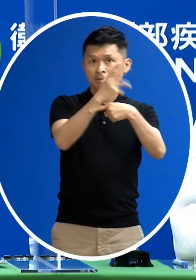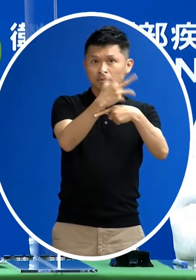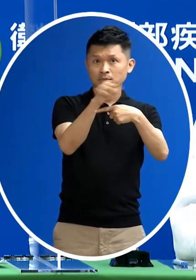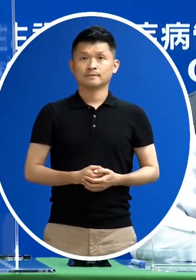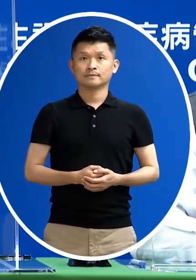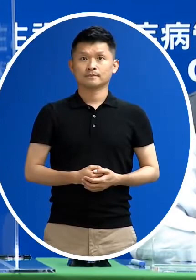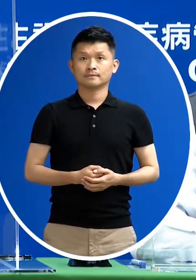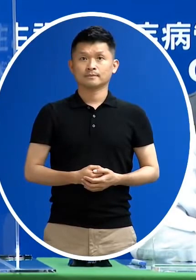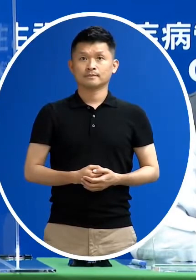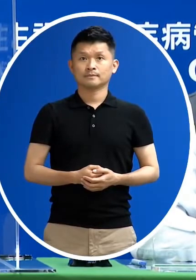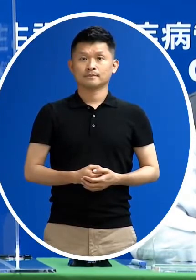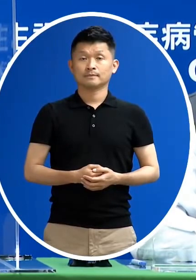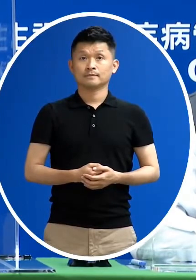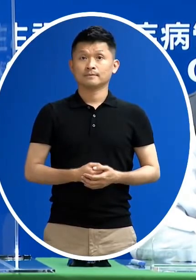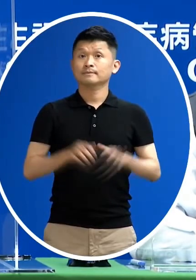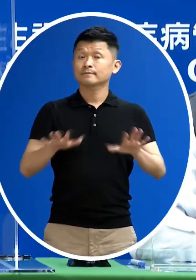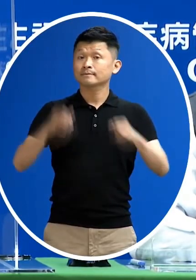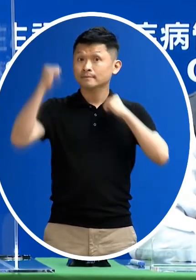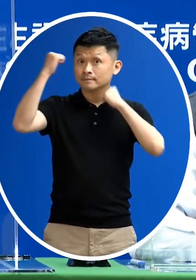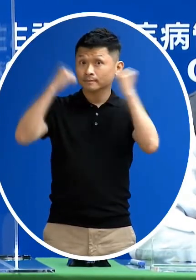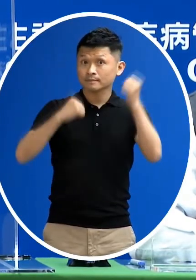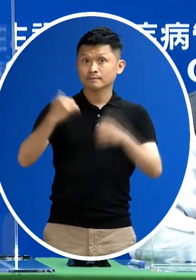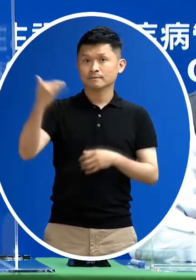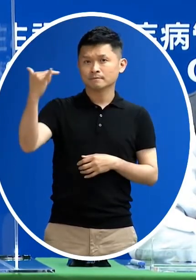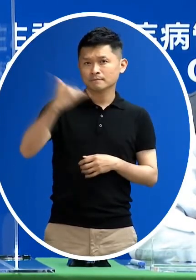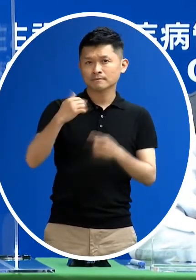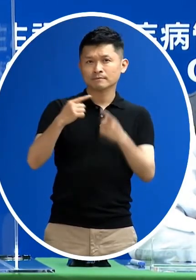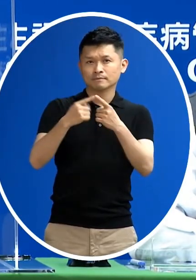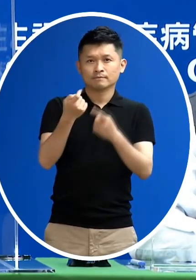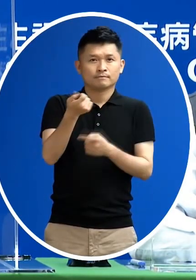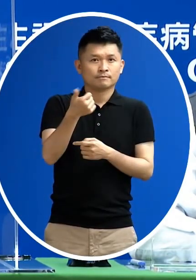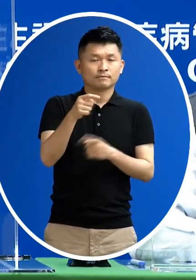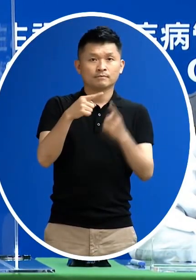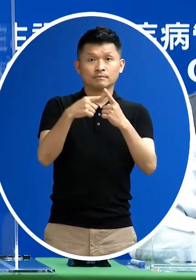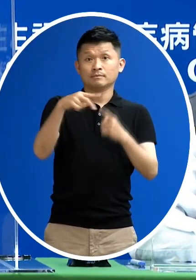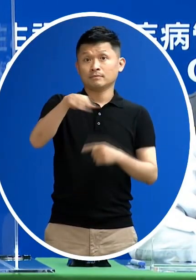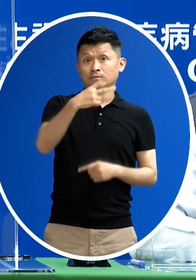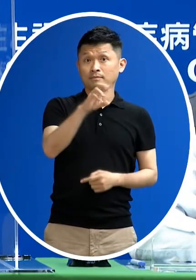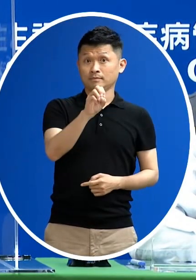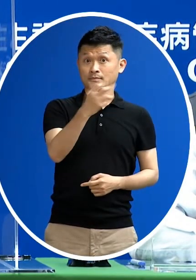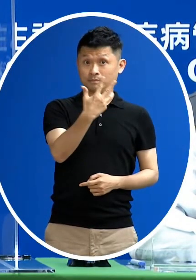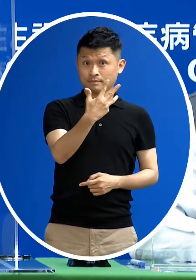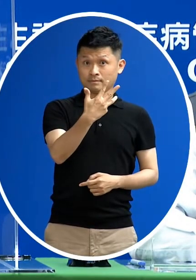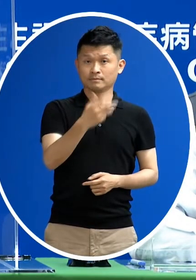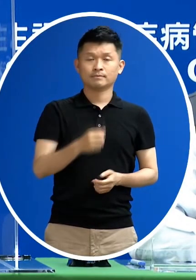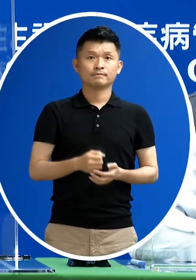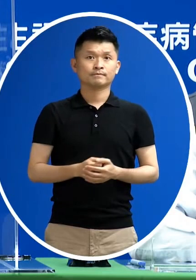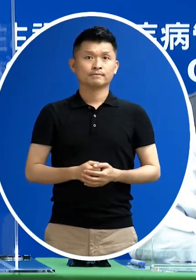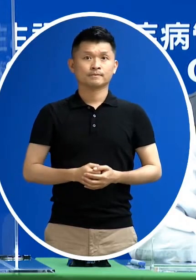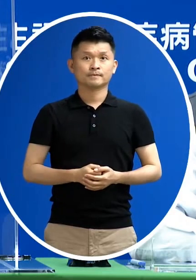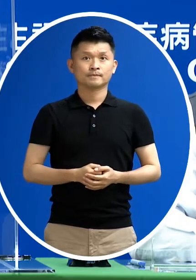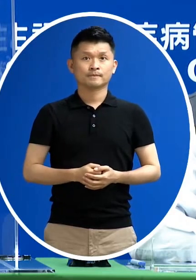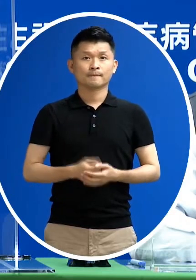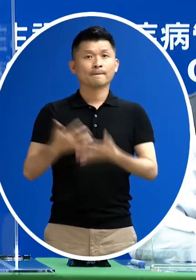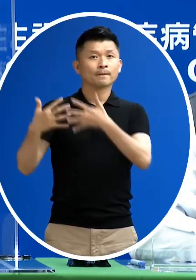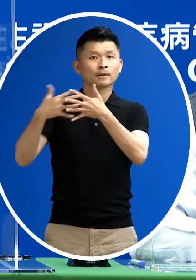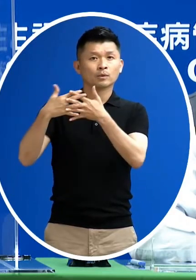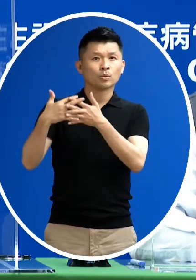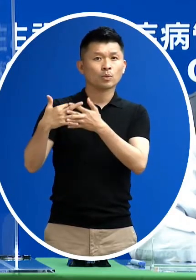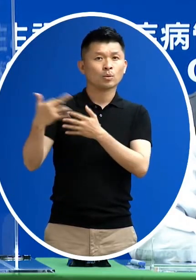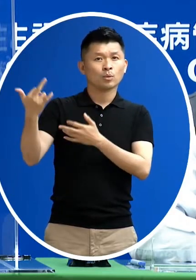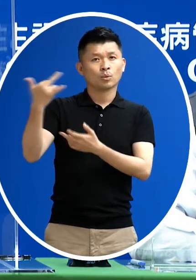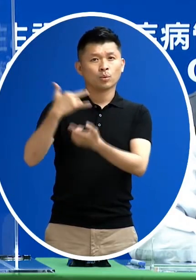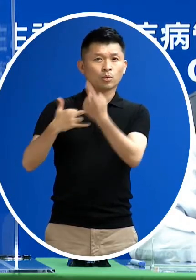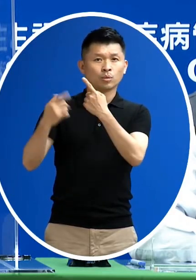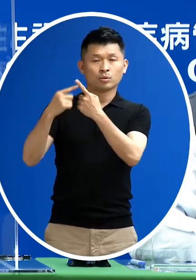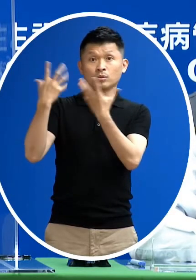8.09%。那今天早上的人比较少哈，208人哈，那不过现在从美国来的相对都